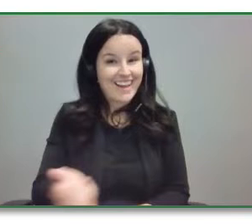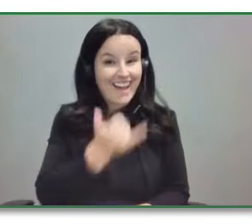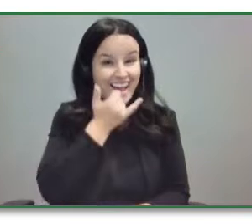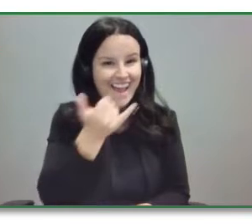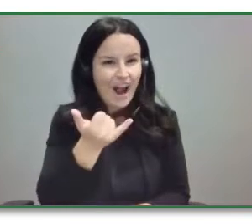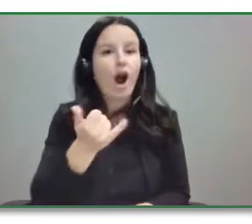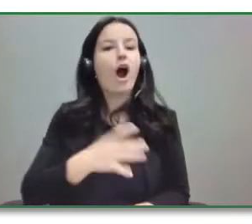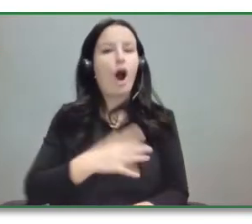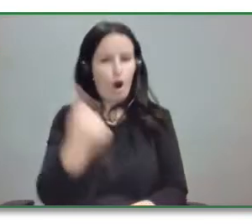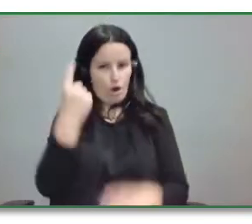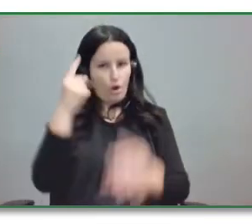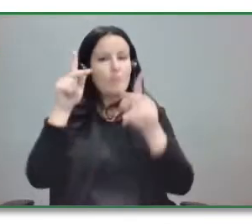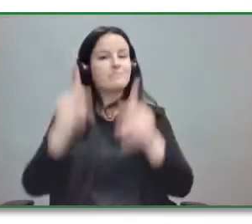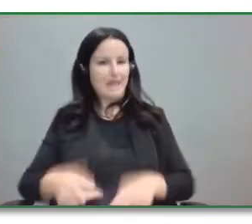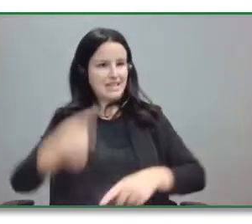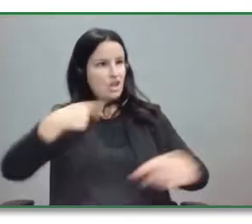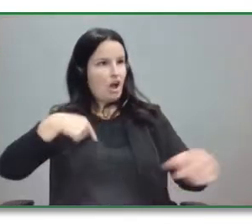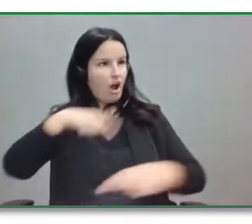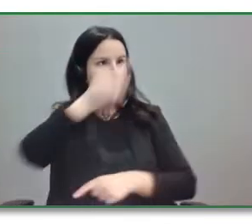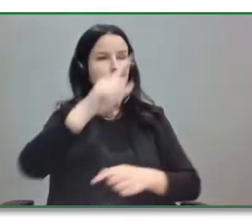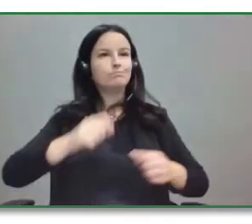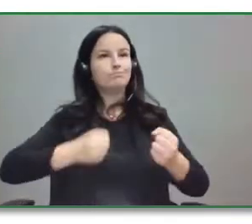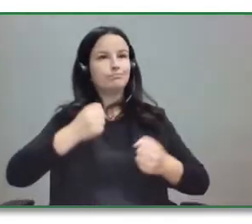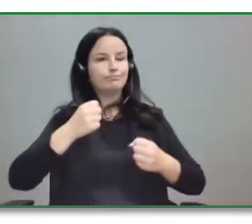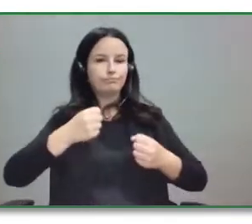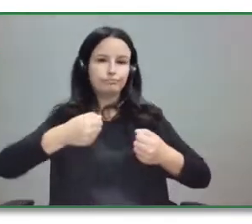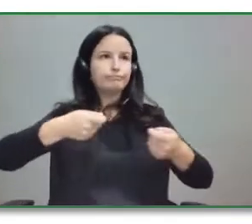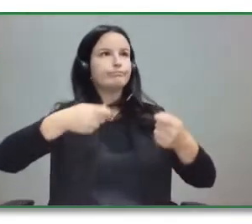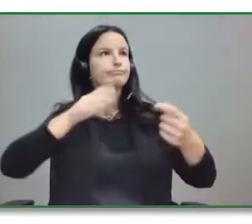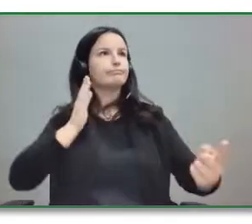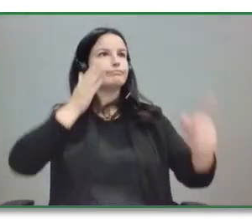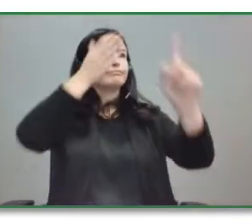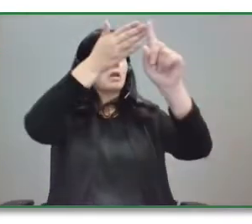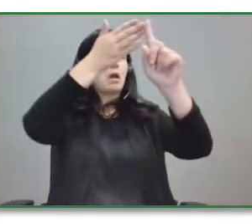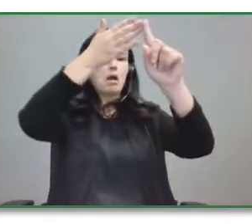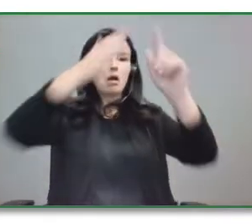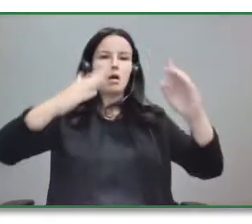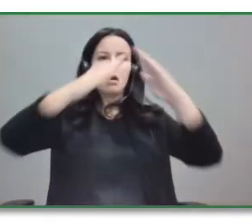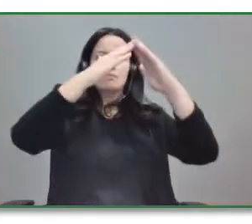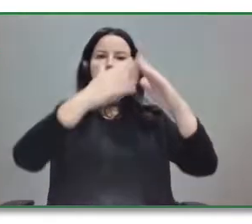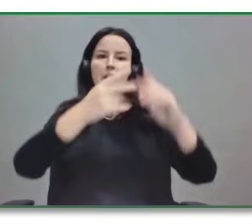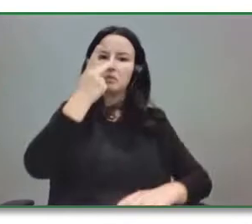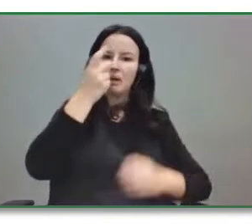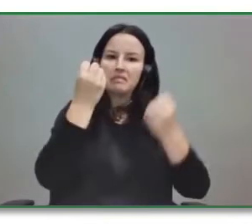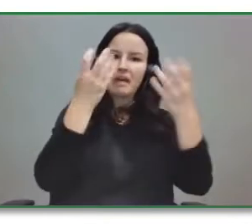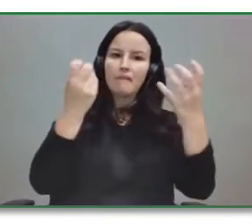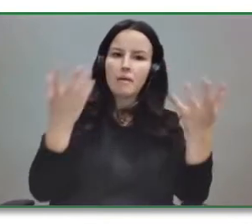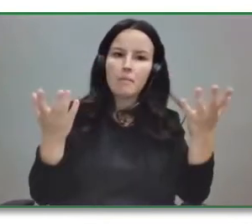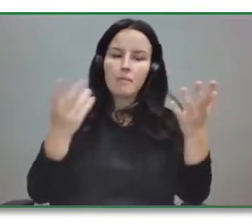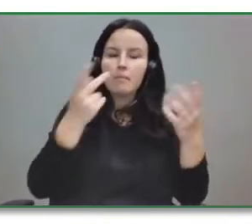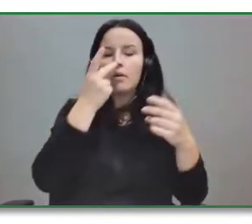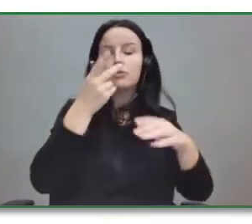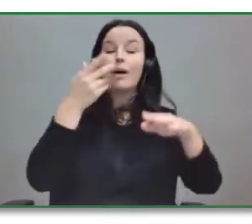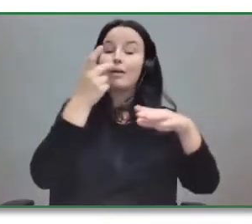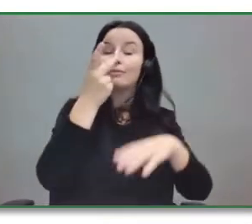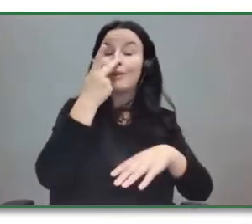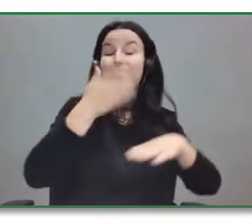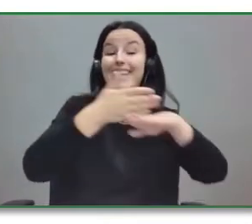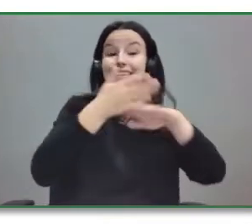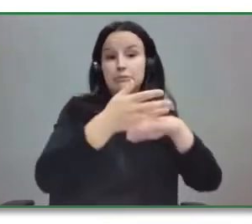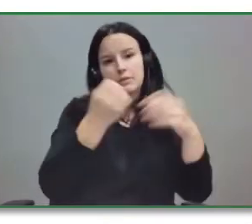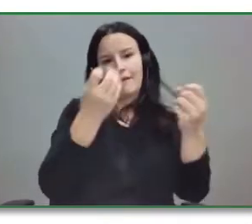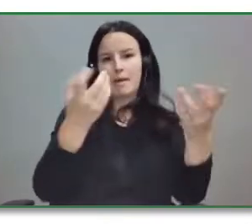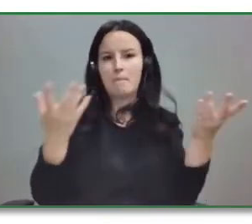et puis au haut de la montagne, il n'y avait pas de toilettes accessibles. Alors, la technologie des appareils de mobilité